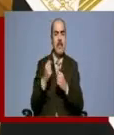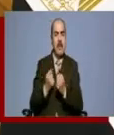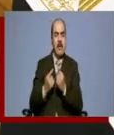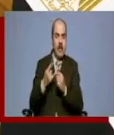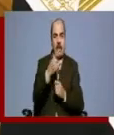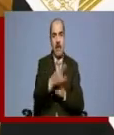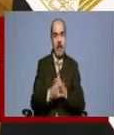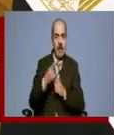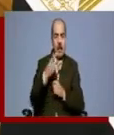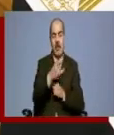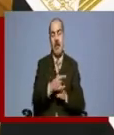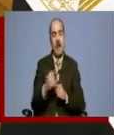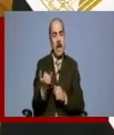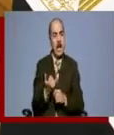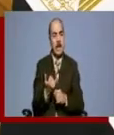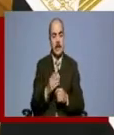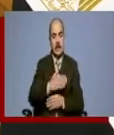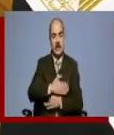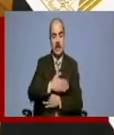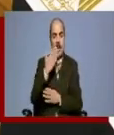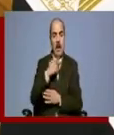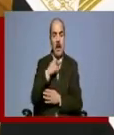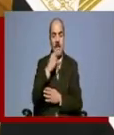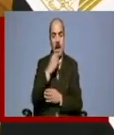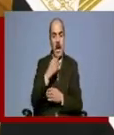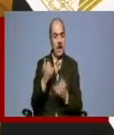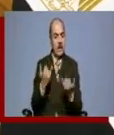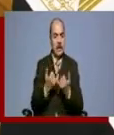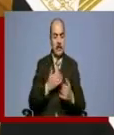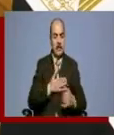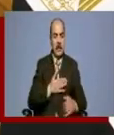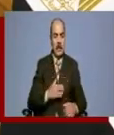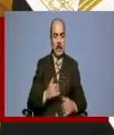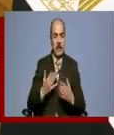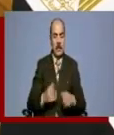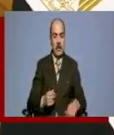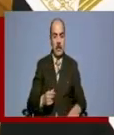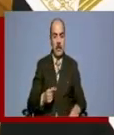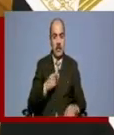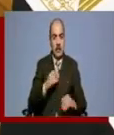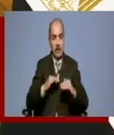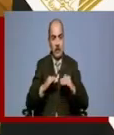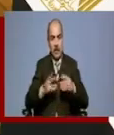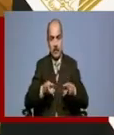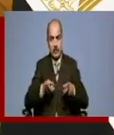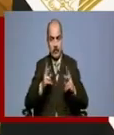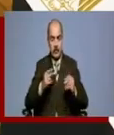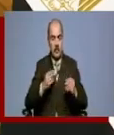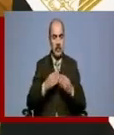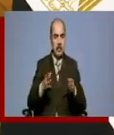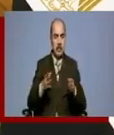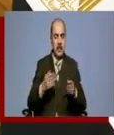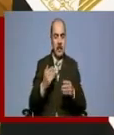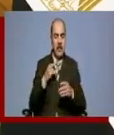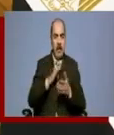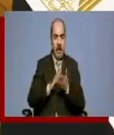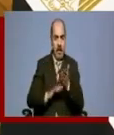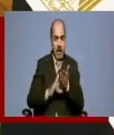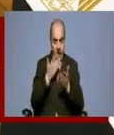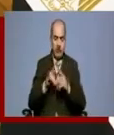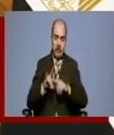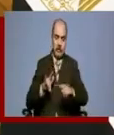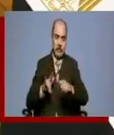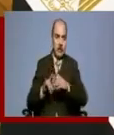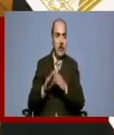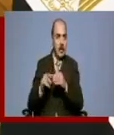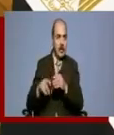اعمال عنده منتجات طلع منتجات يعني غذائيه اي مساعدات طلعها في شكل عيني للتحالف الوطني فاحنا هنا نلاقي المعبر اللي